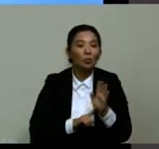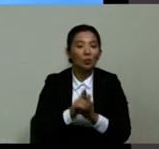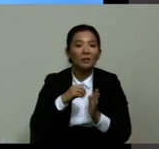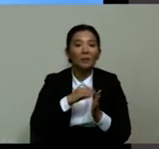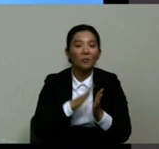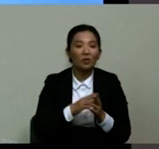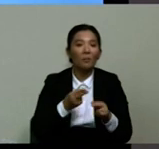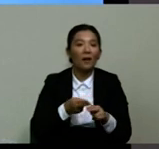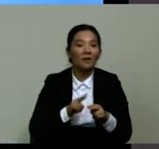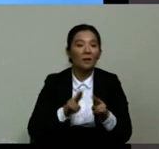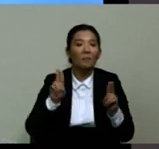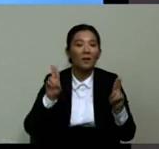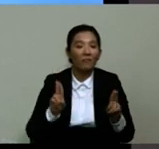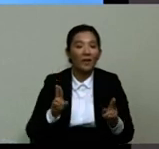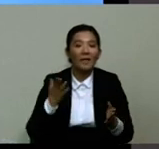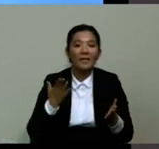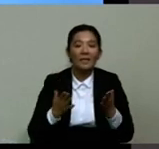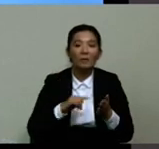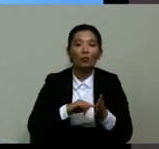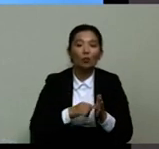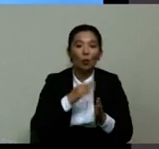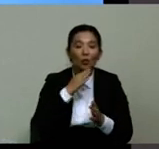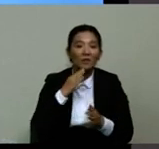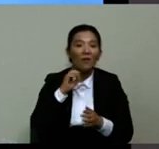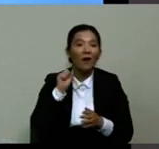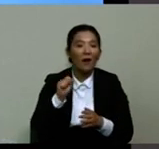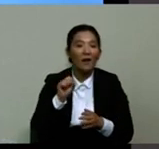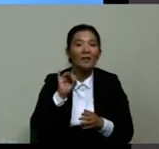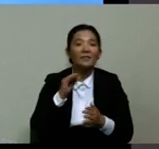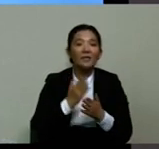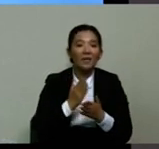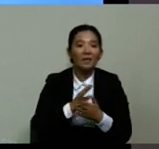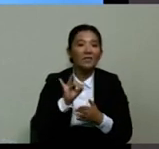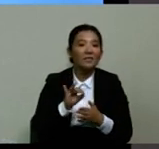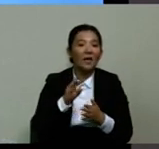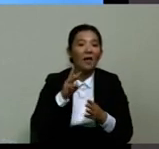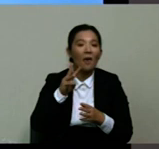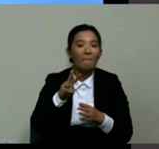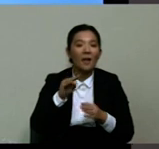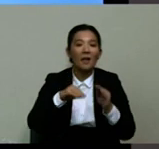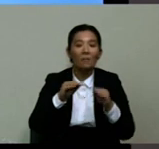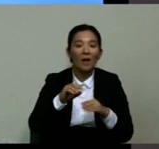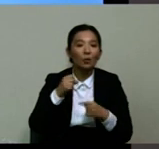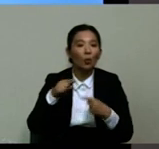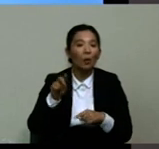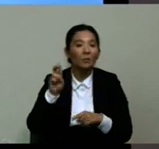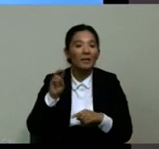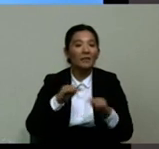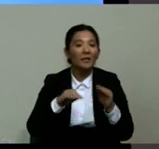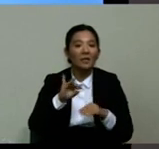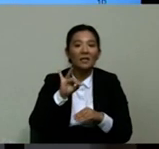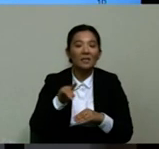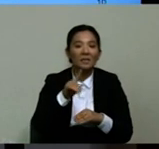это правило. Если множество А состоит из М элементов, а другое Б состоит